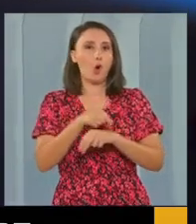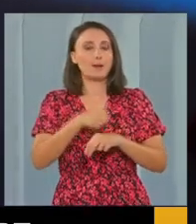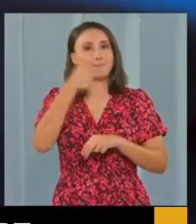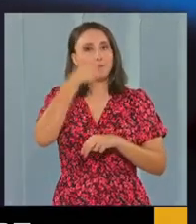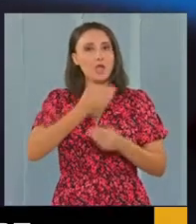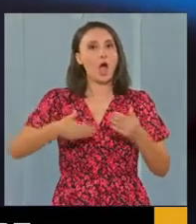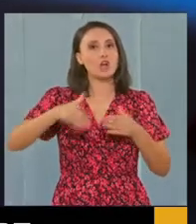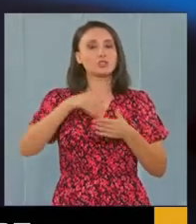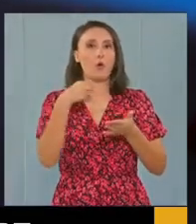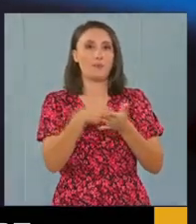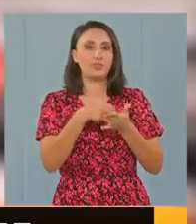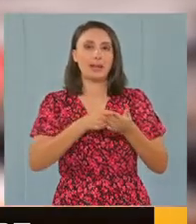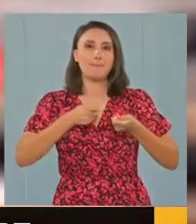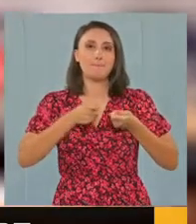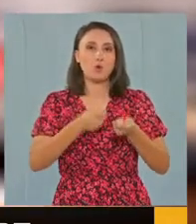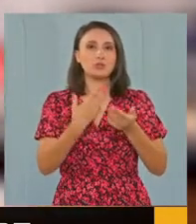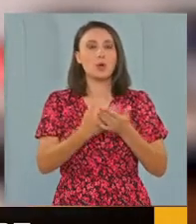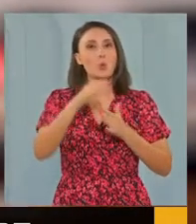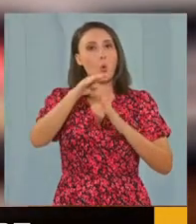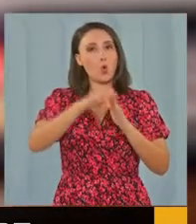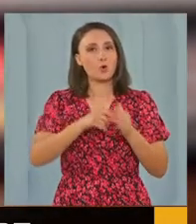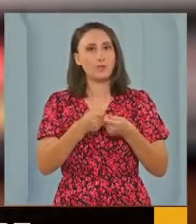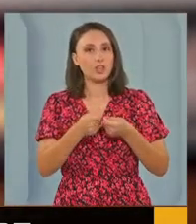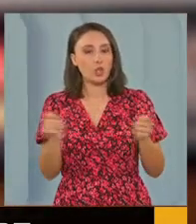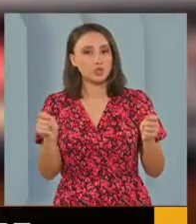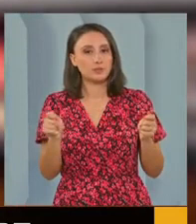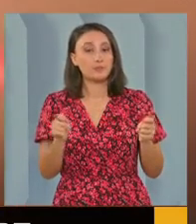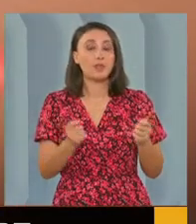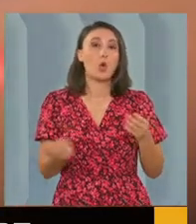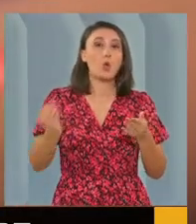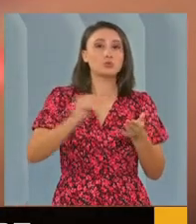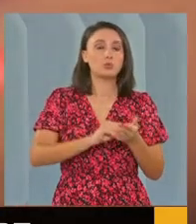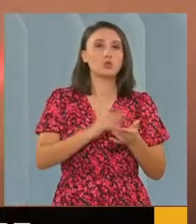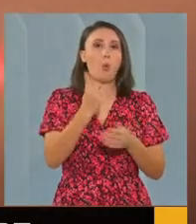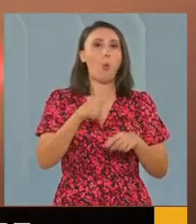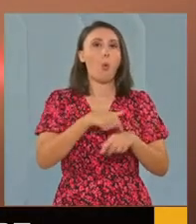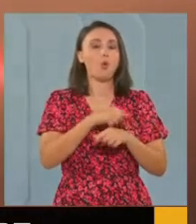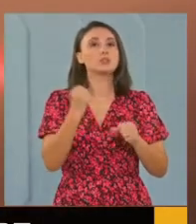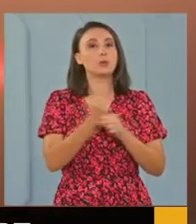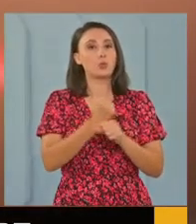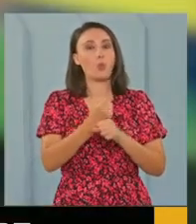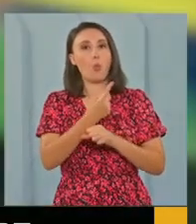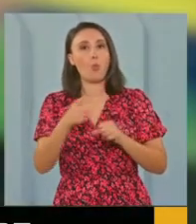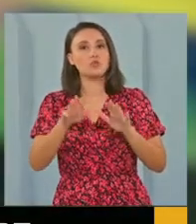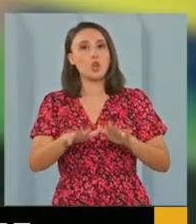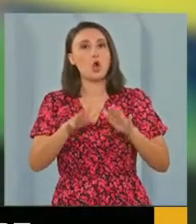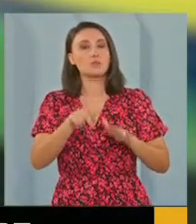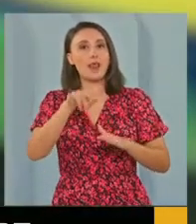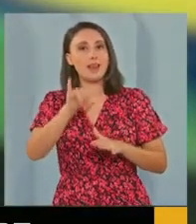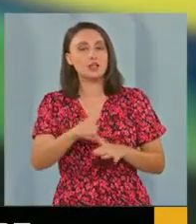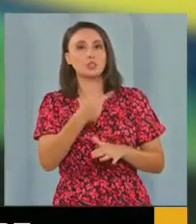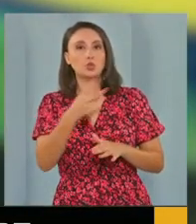angajații vor plăti impozit pentru o normă întreagă contribuțiile pentru o oră de muncă prestate sunt de 119 RON